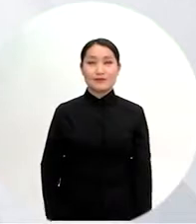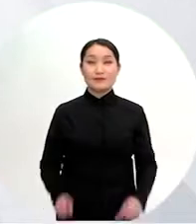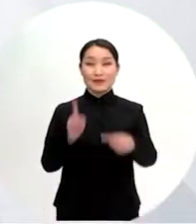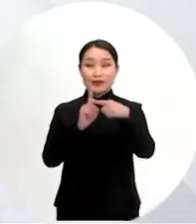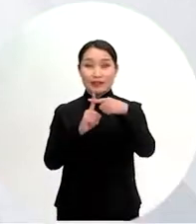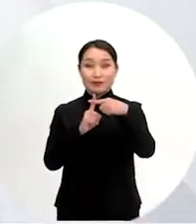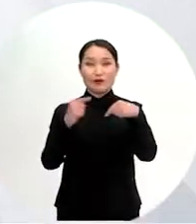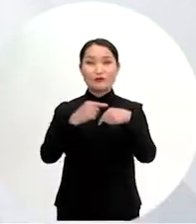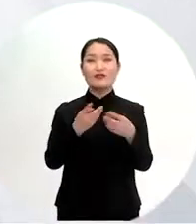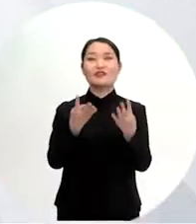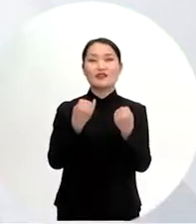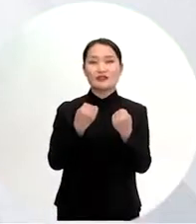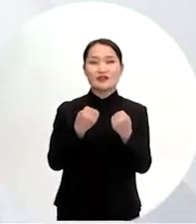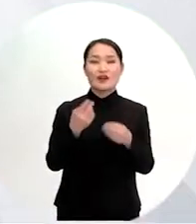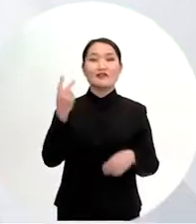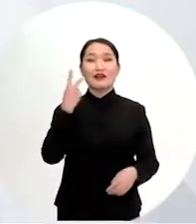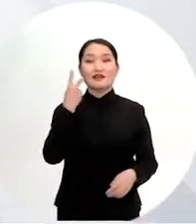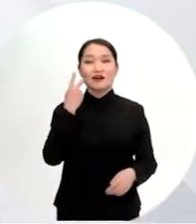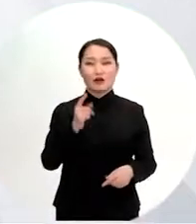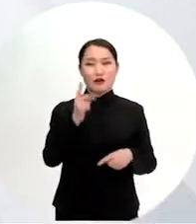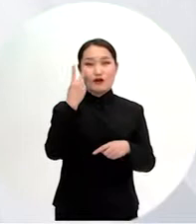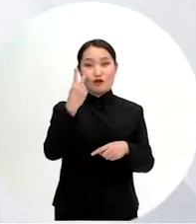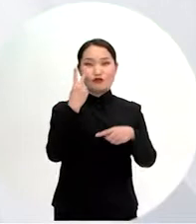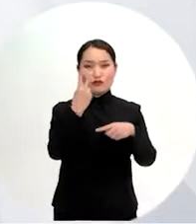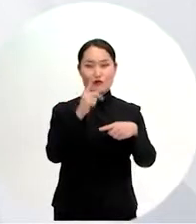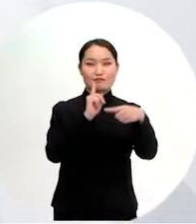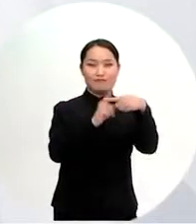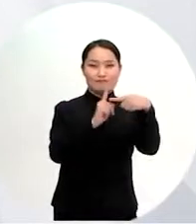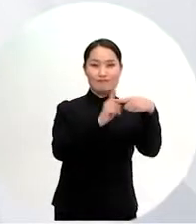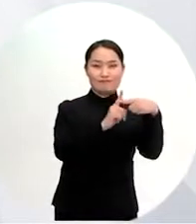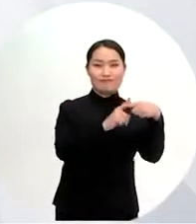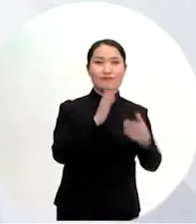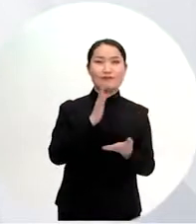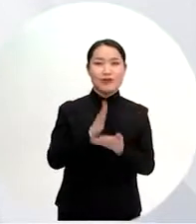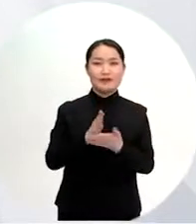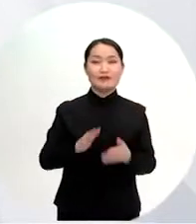Нийлбэрийн утгууд маань 2-2-оор нэмэгдсэн байна.